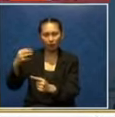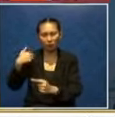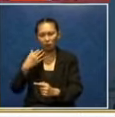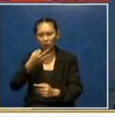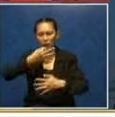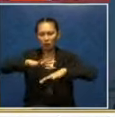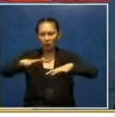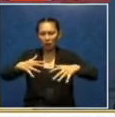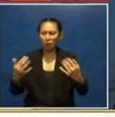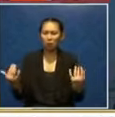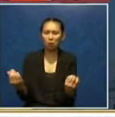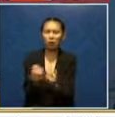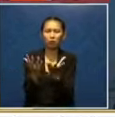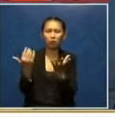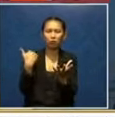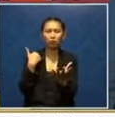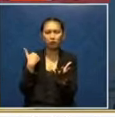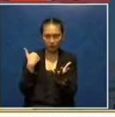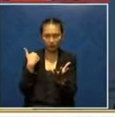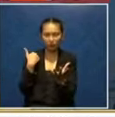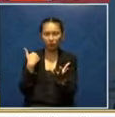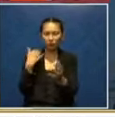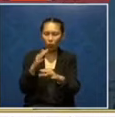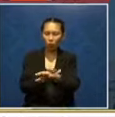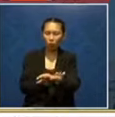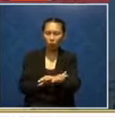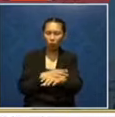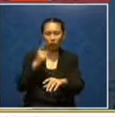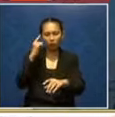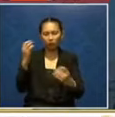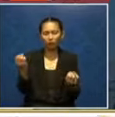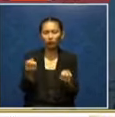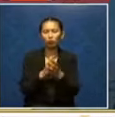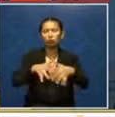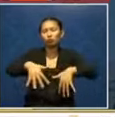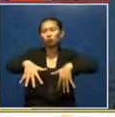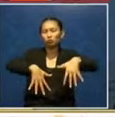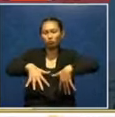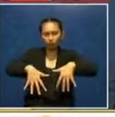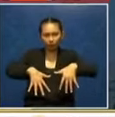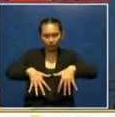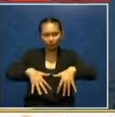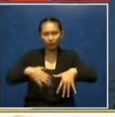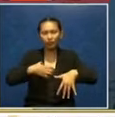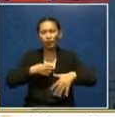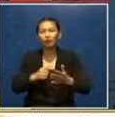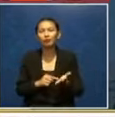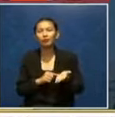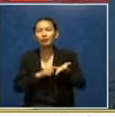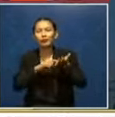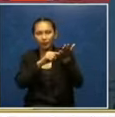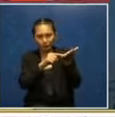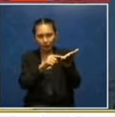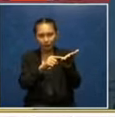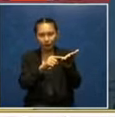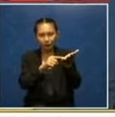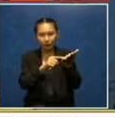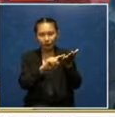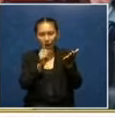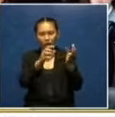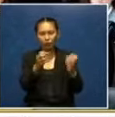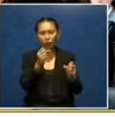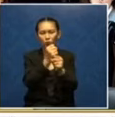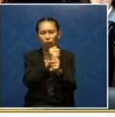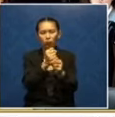ทวีความรุนแรงและต่อเนื่องเป็นเวลานานสร้างความเดือดร้อนให้กับประชาชนอย่างมากผมขอเสนอผ่านท่านประธานไปยังหน่วยงานที่